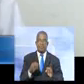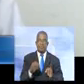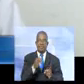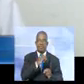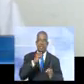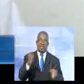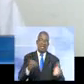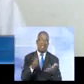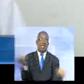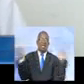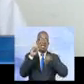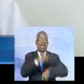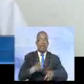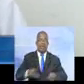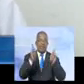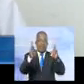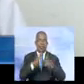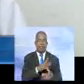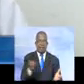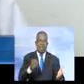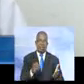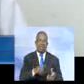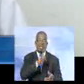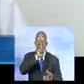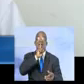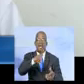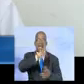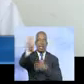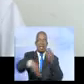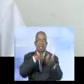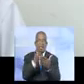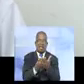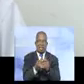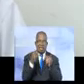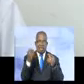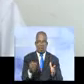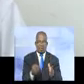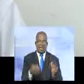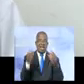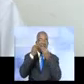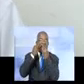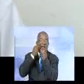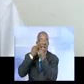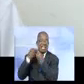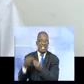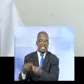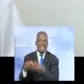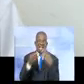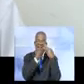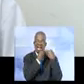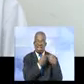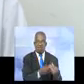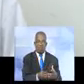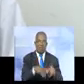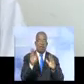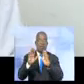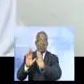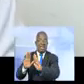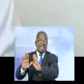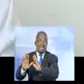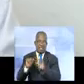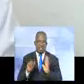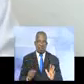mettre de bâtons ou bien d'éléments dans la bouche pour bloquer la crise. Il faut laisser terminer